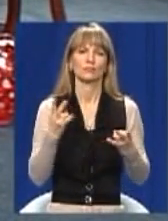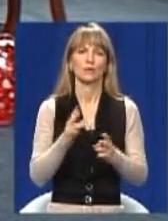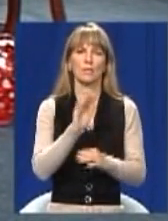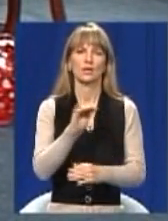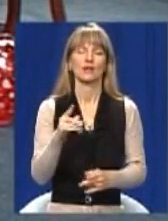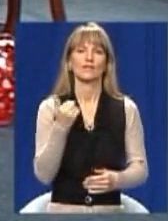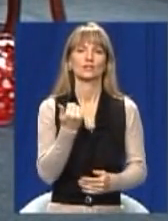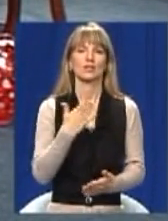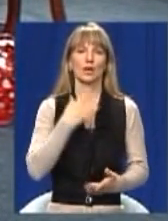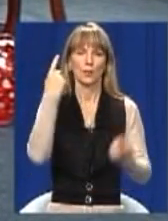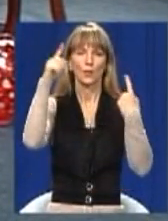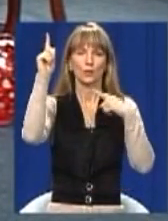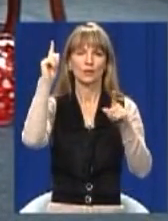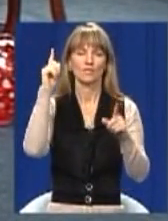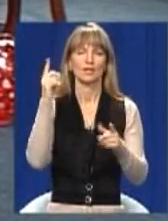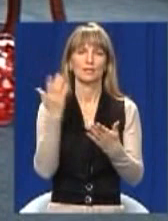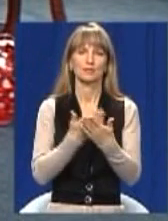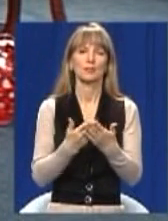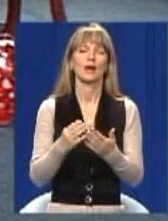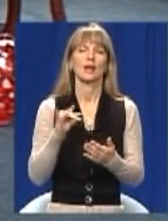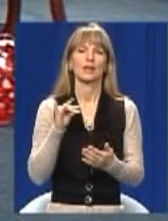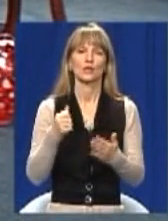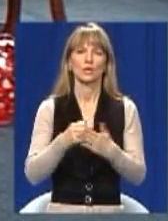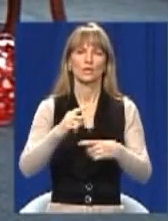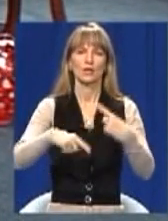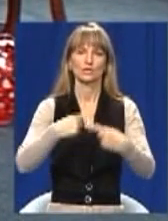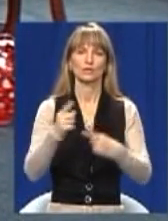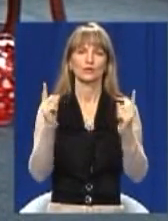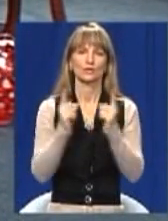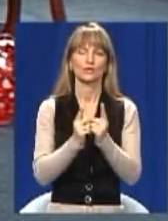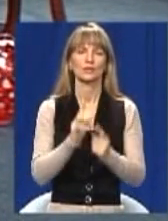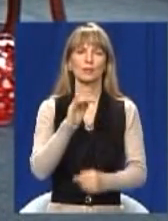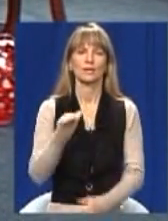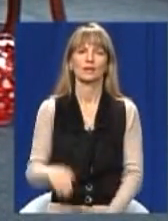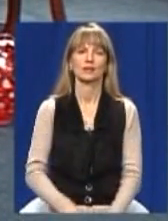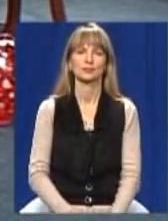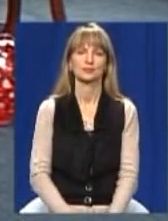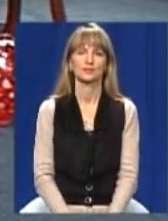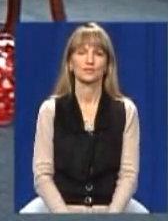але вас ще чекає наш мультик. До наступних зустрічей. Бувайте.